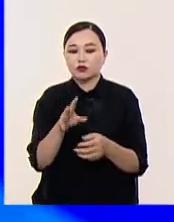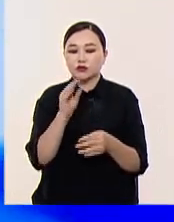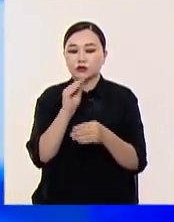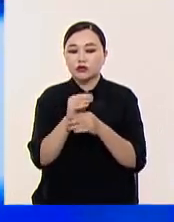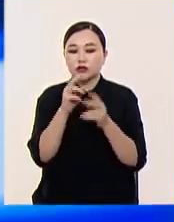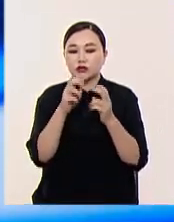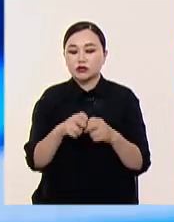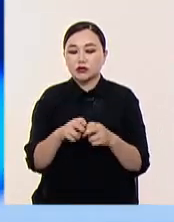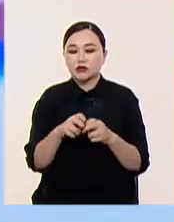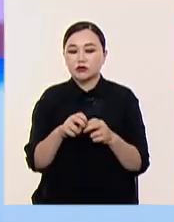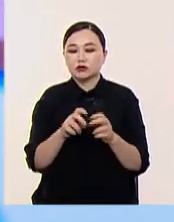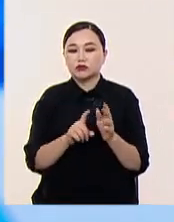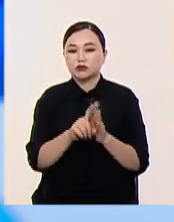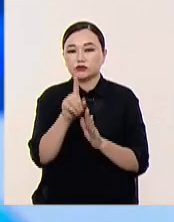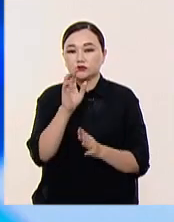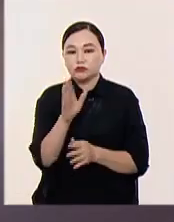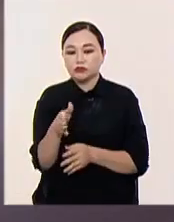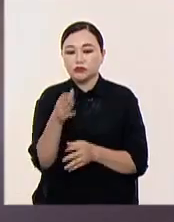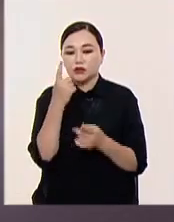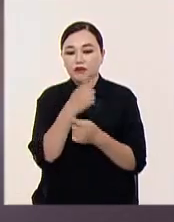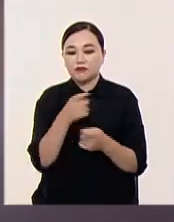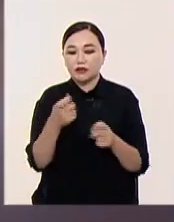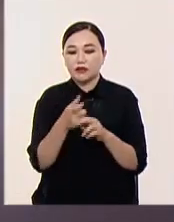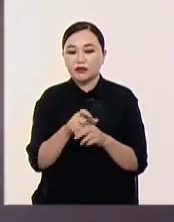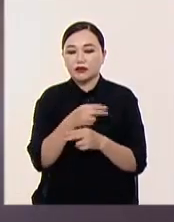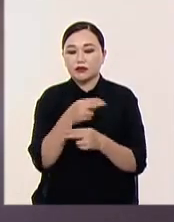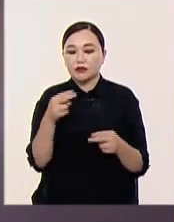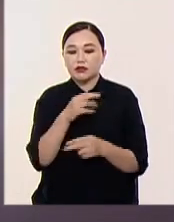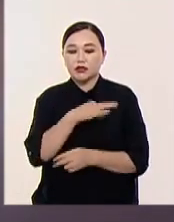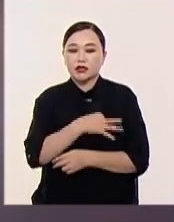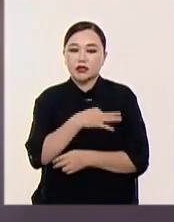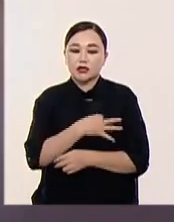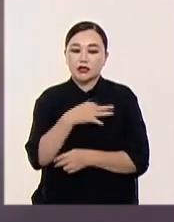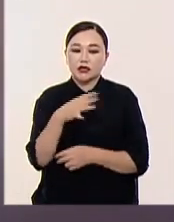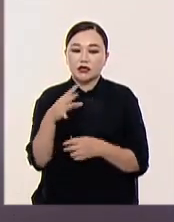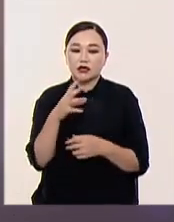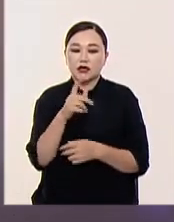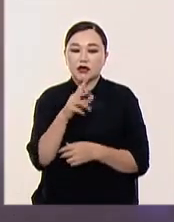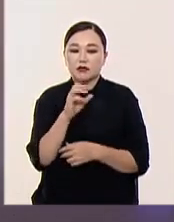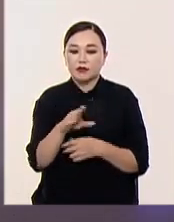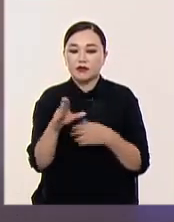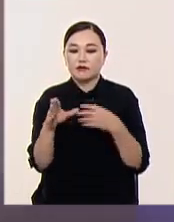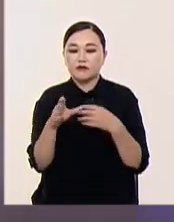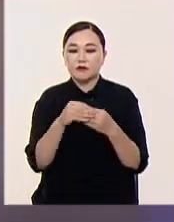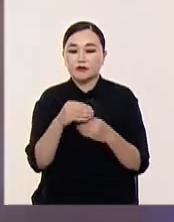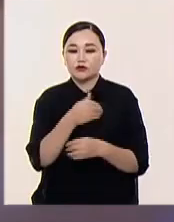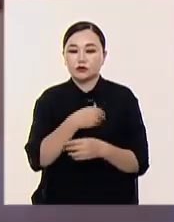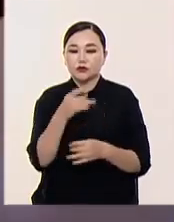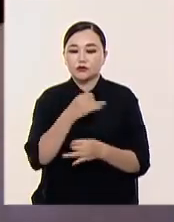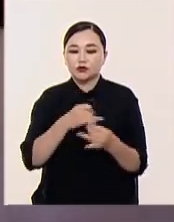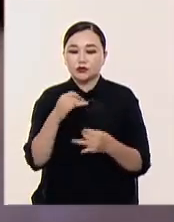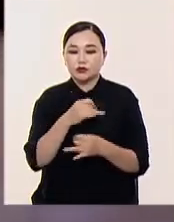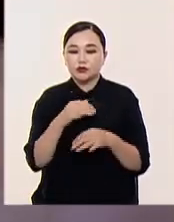саралау енгізіледі деп мәлімдеді. Біз бұл тақырыпты заңгер Ғабит Өмірбековпен талқыламақпыз. Ғабит мырза, қош